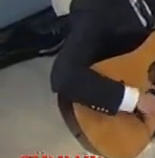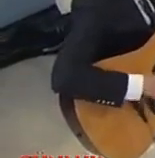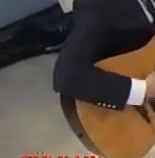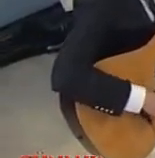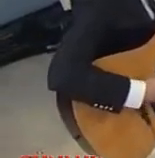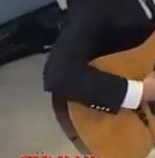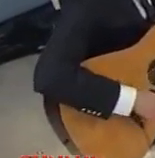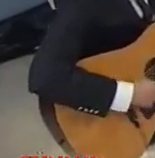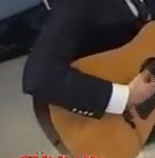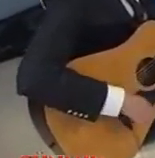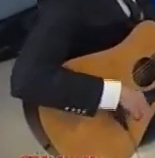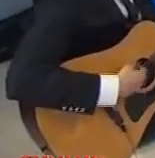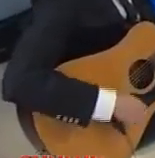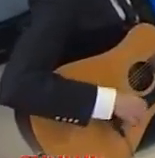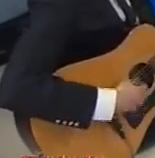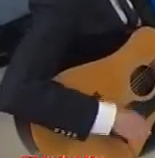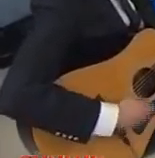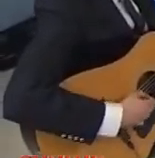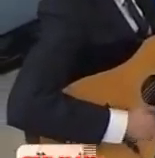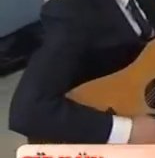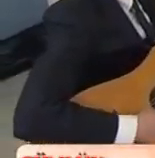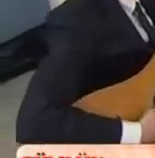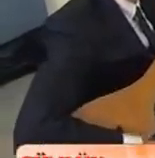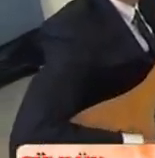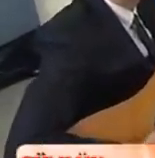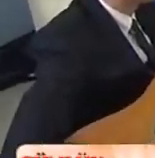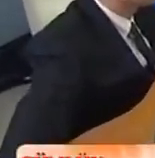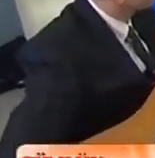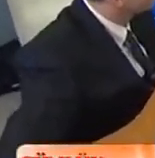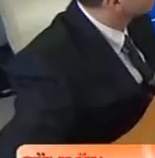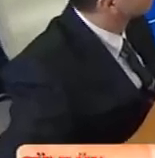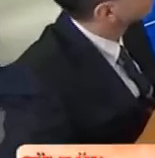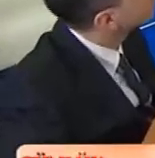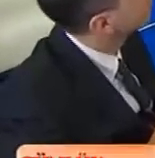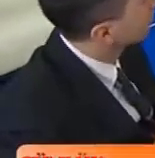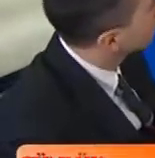olduğuna ve bunların farklı kişilikleri ortaya çıkardığına dikkat çekiyor.